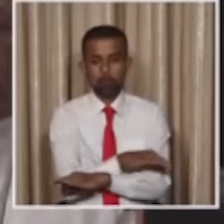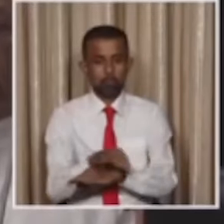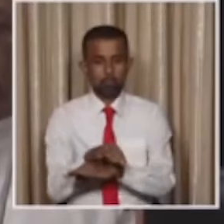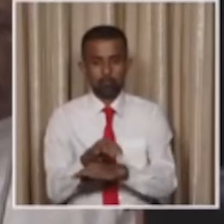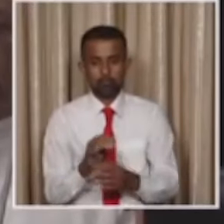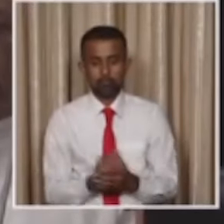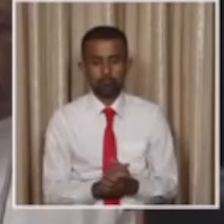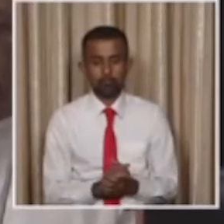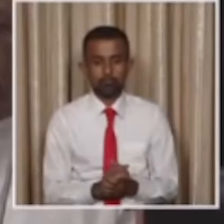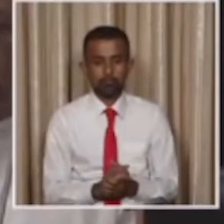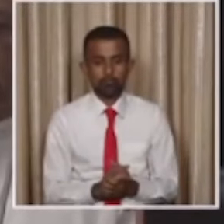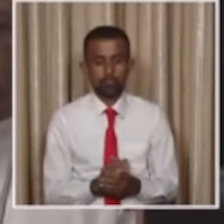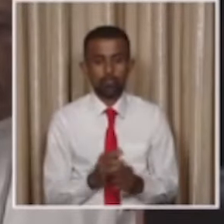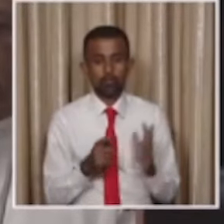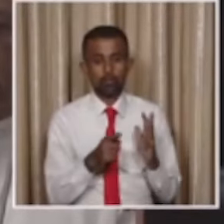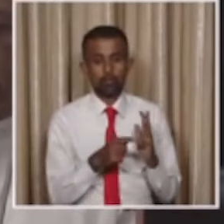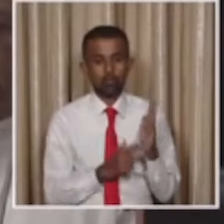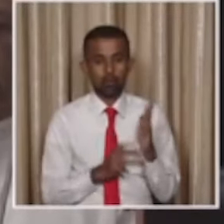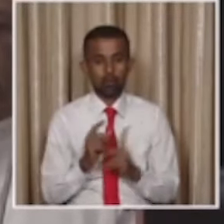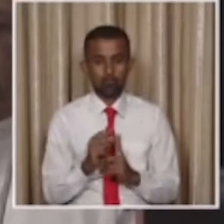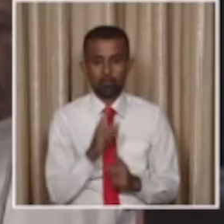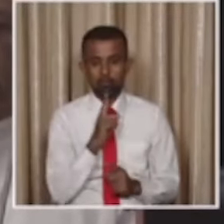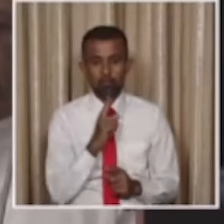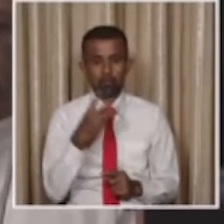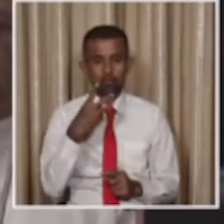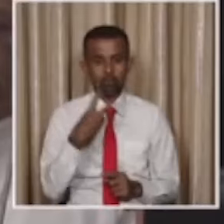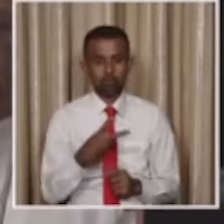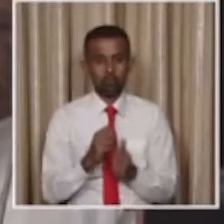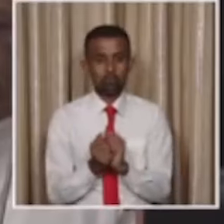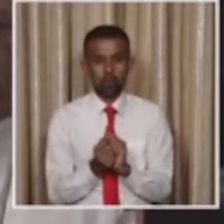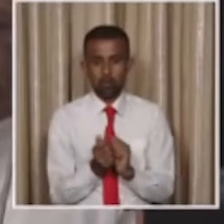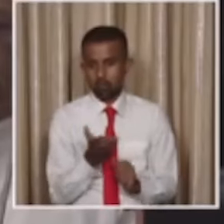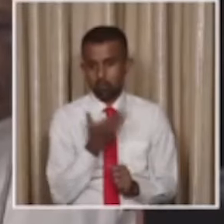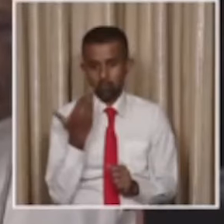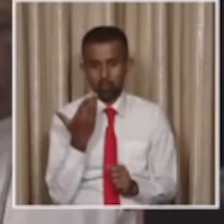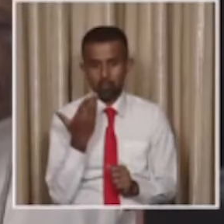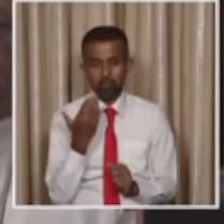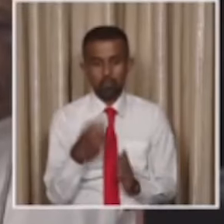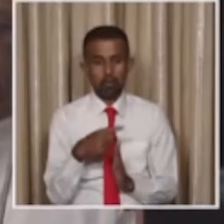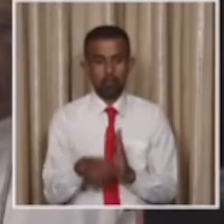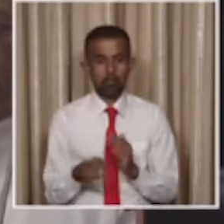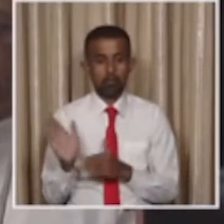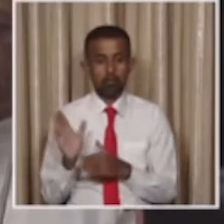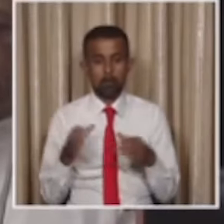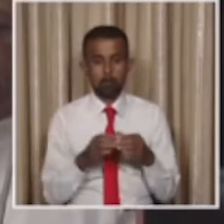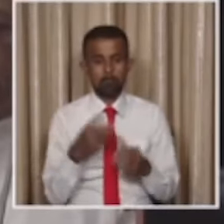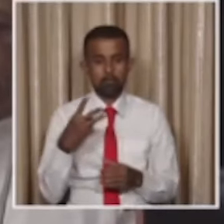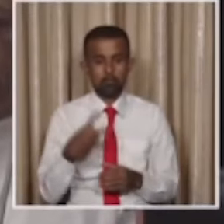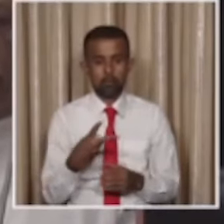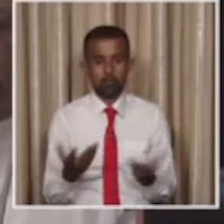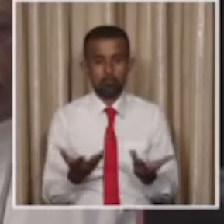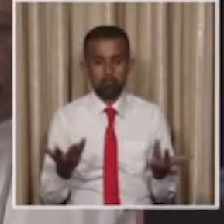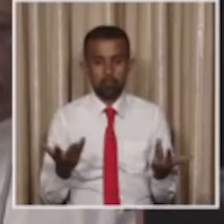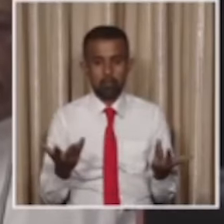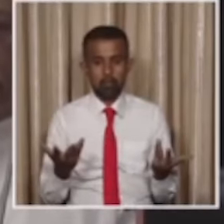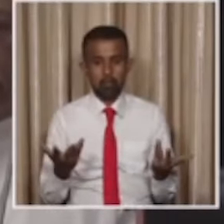විවාදයක් ගියා. එක්සත් ජාතික පක්ෂ අපි කිව්වේ මේක 3-2 වෙනස් කරන්න පුළුවන් කියලා. ඒ ශ්‍රී ලංකා නිදහස් පක්ෂය 3-2 බැහැ.